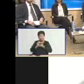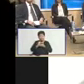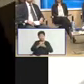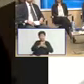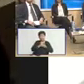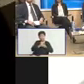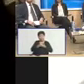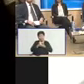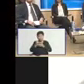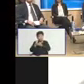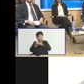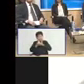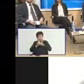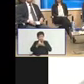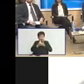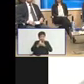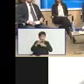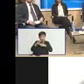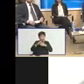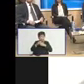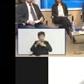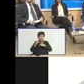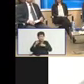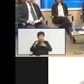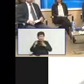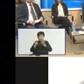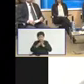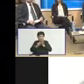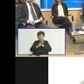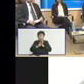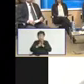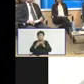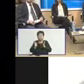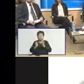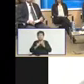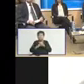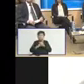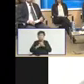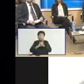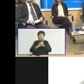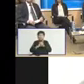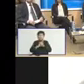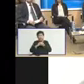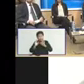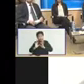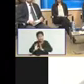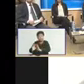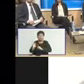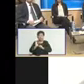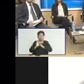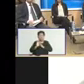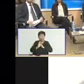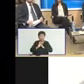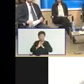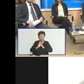Caught under the Immigration Act, which will then put me in IDC. So that is something that I'm thinking about, the repercussions